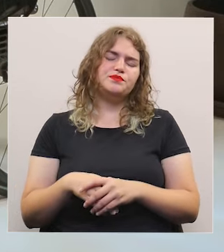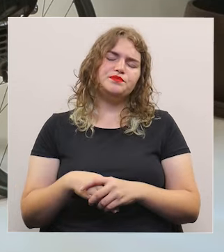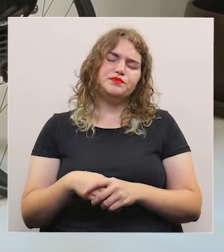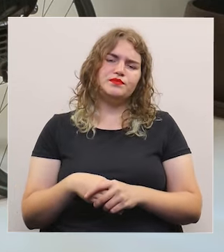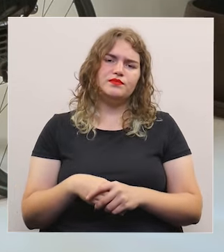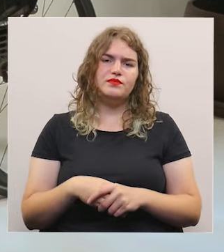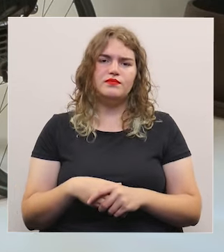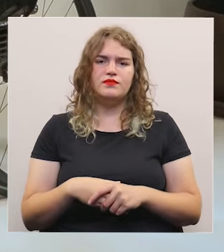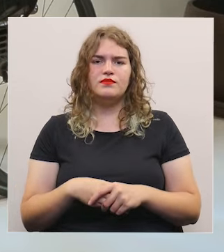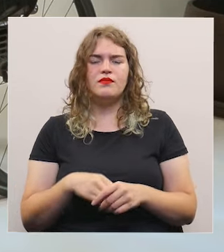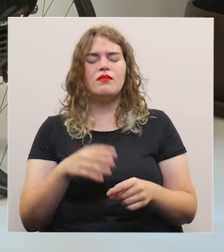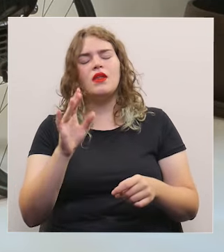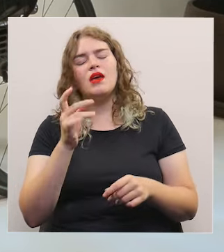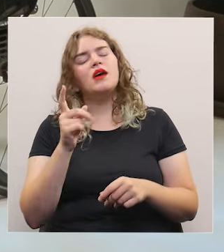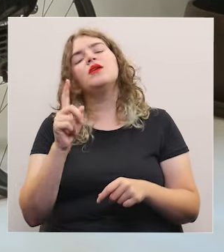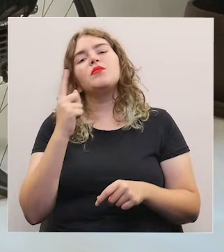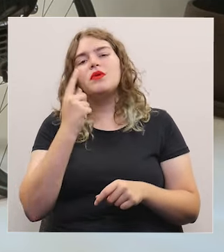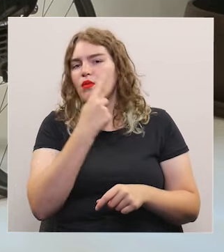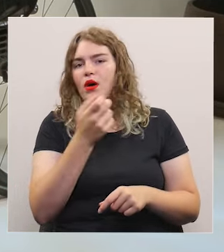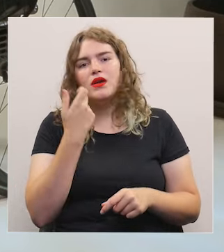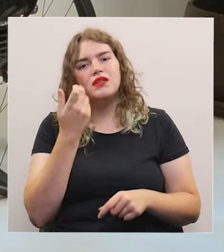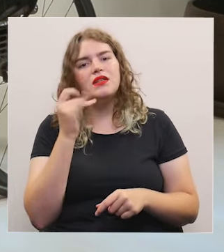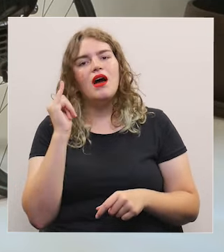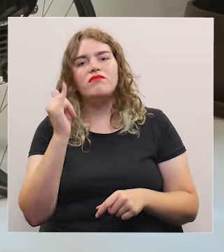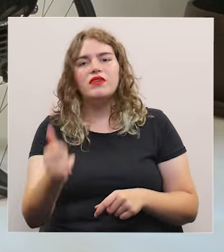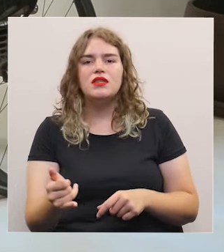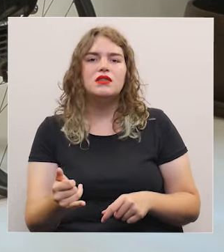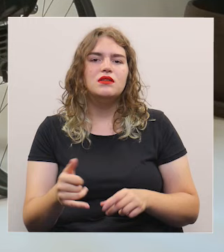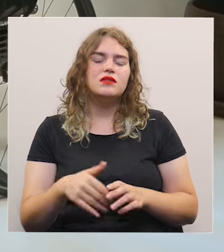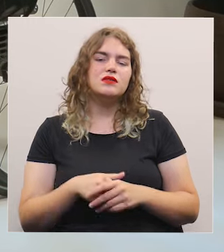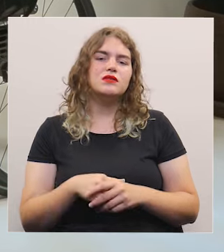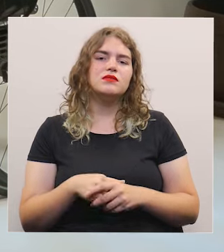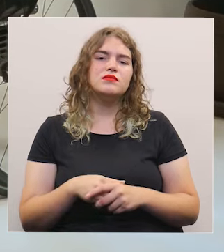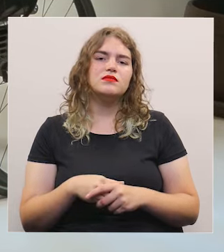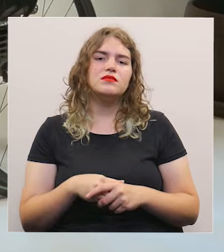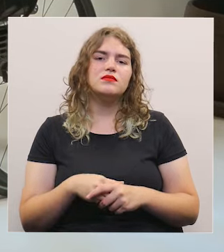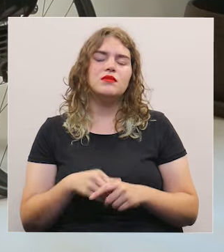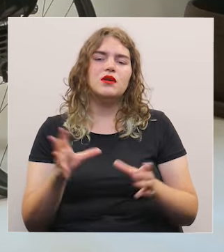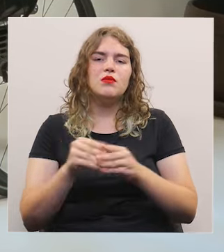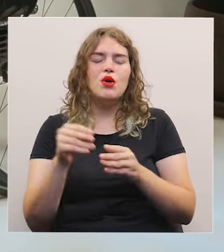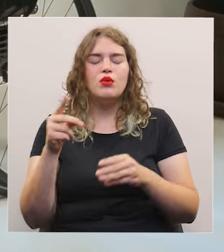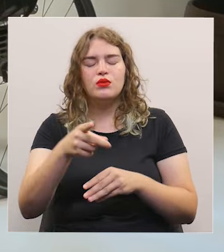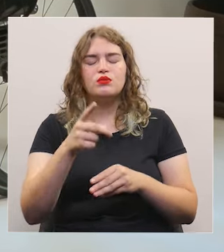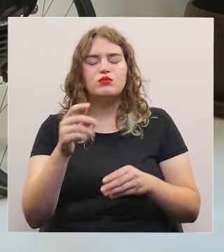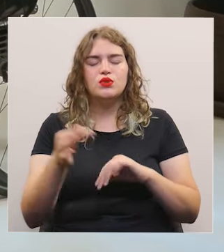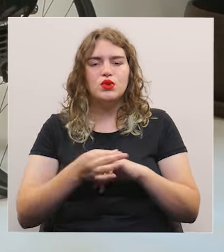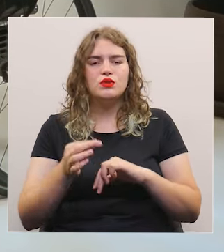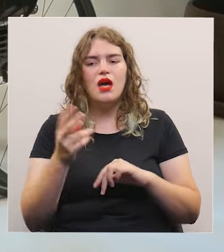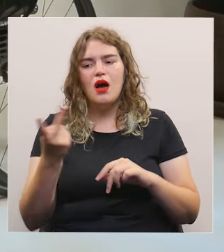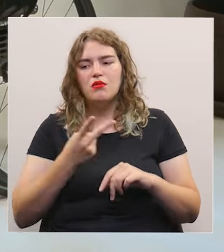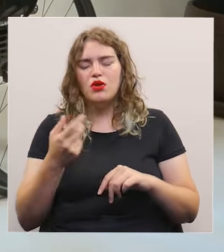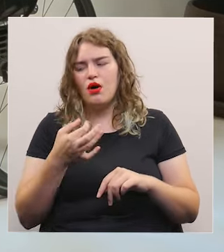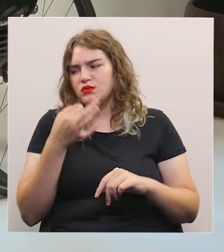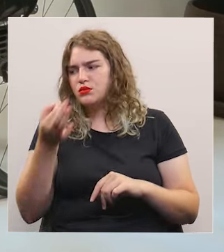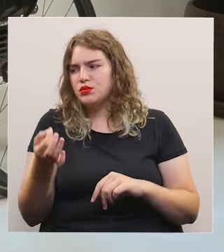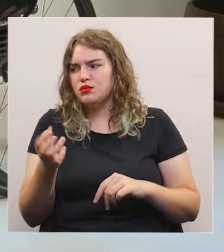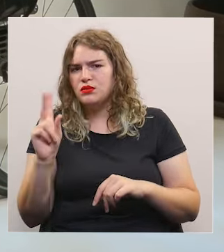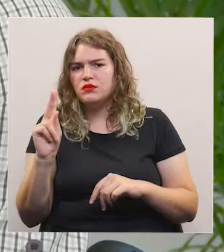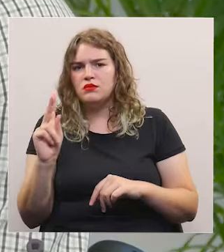practicanți. Pentru prima dată când am venit la... Și împreună cu soția atunci am zis